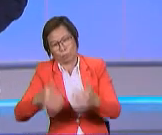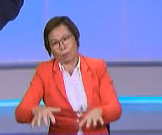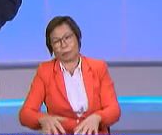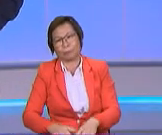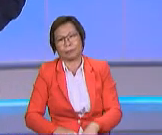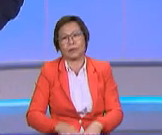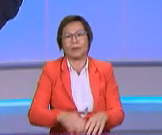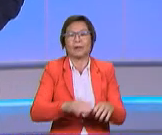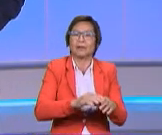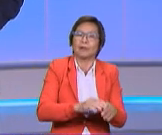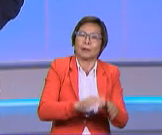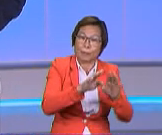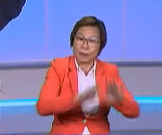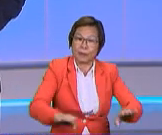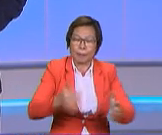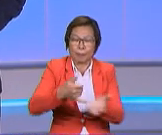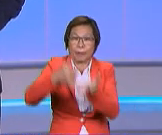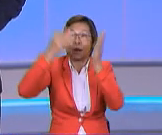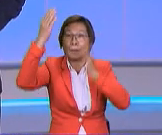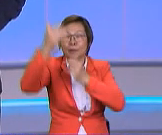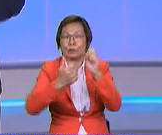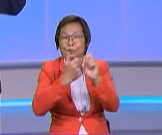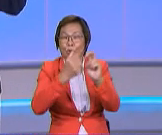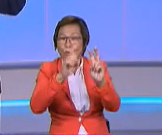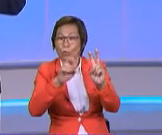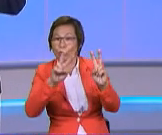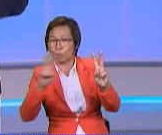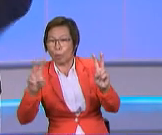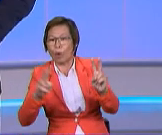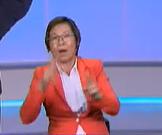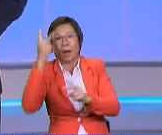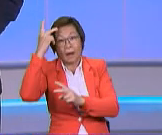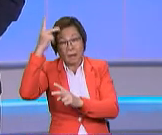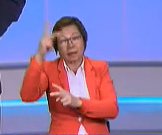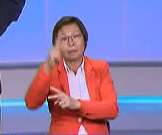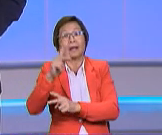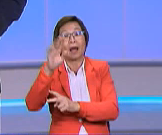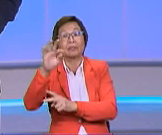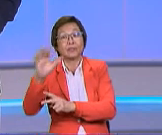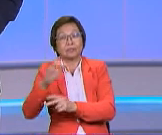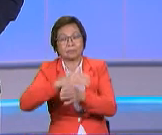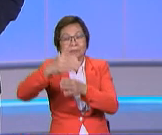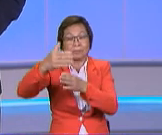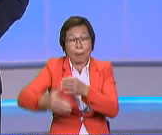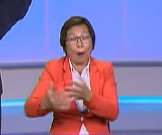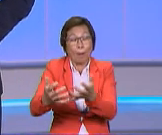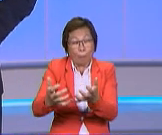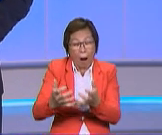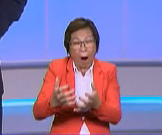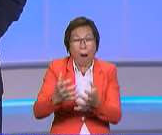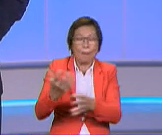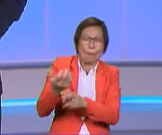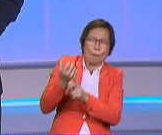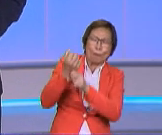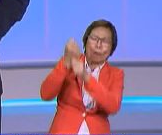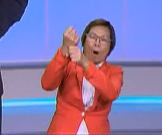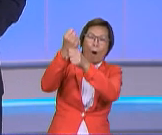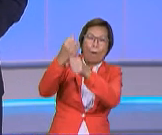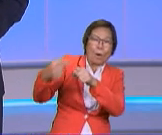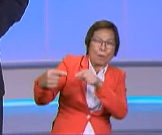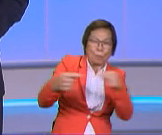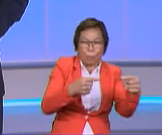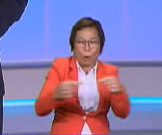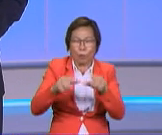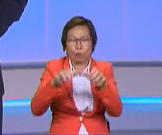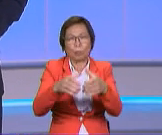Hai ini Perkembangan aksi piala Indonesia 2012 satu hasrat Kelantan United FC menamatkan kemarau kemenangan dalam sayang